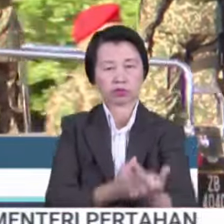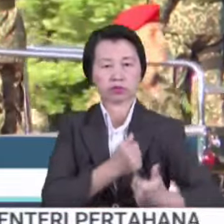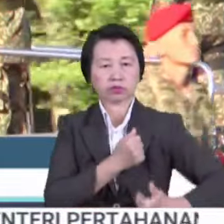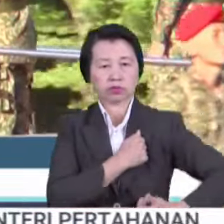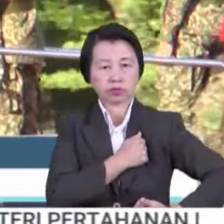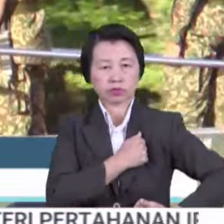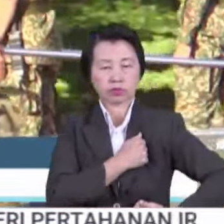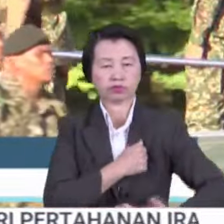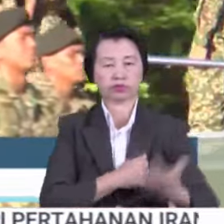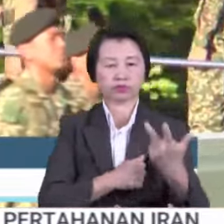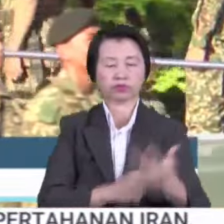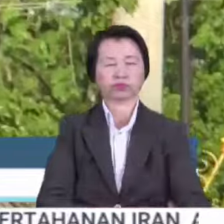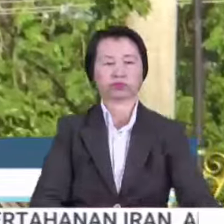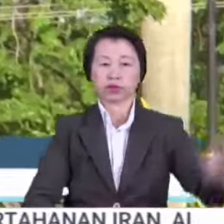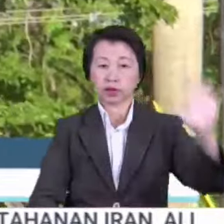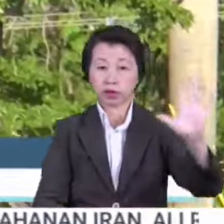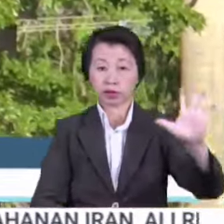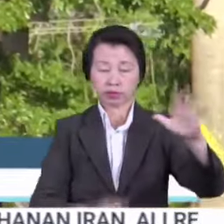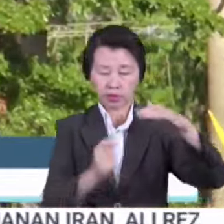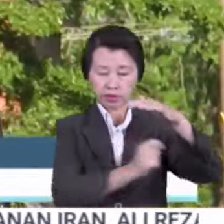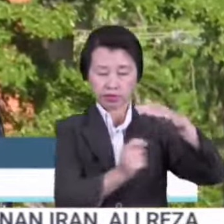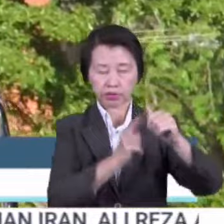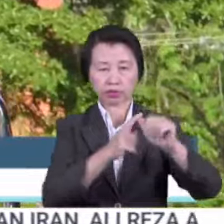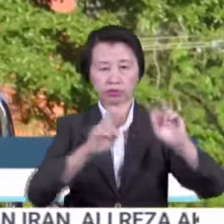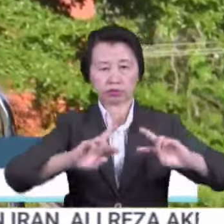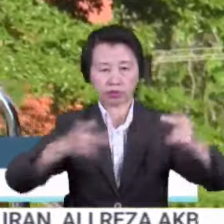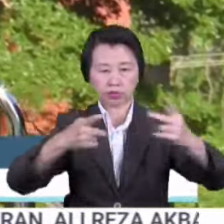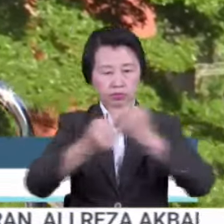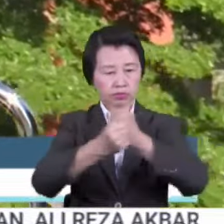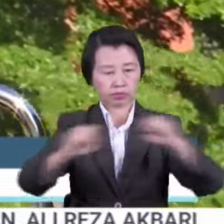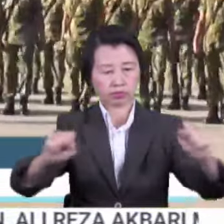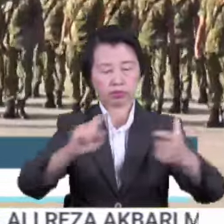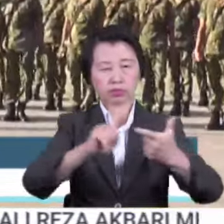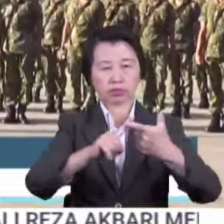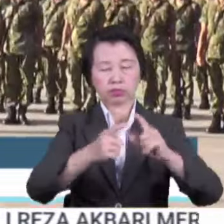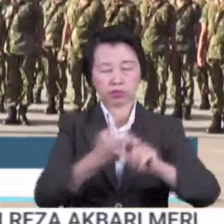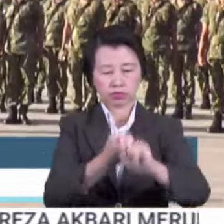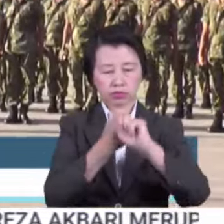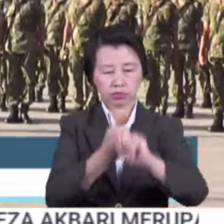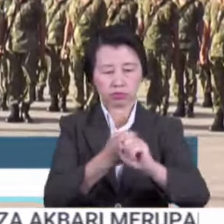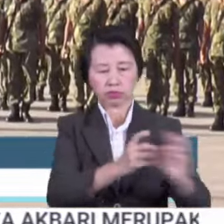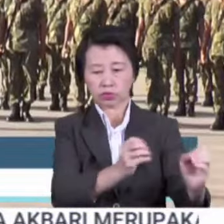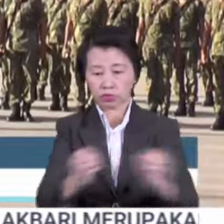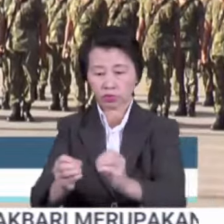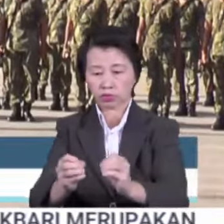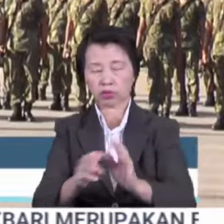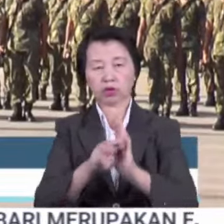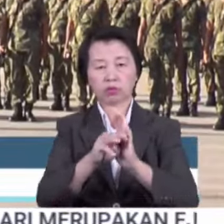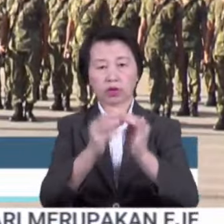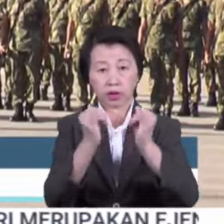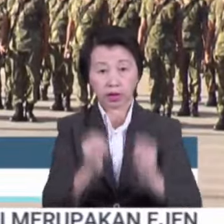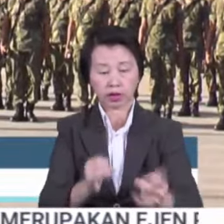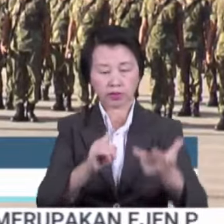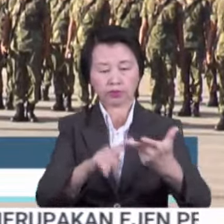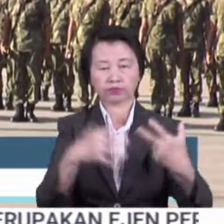5 teras utama digariskan pula peningkatan kesiapsiagaan pengukuhan organisasi dan modal Insan kesejahteraan warga